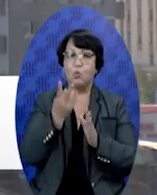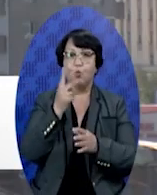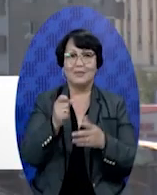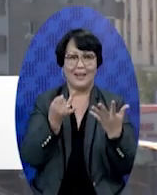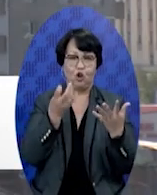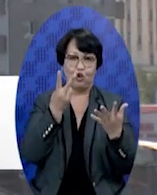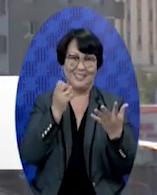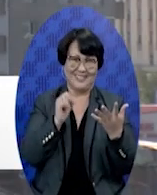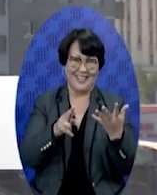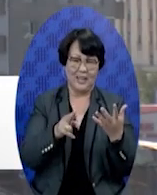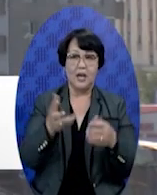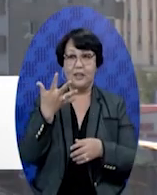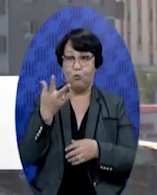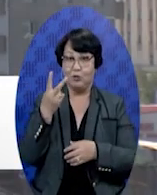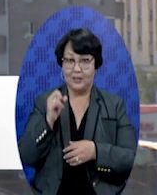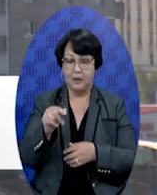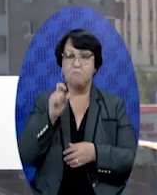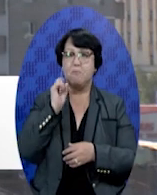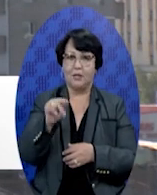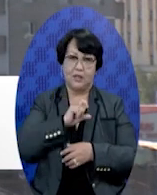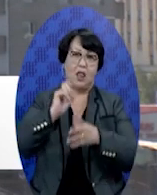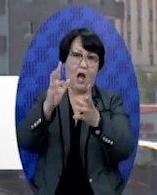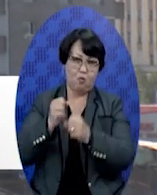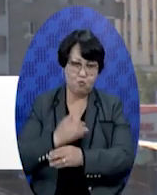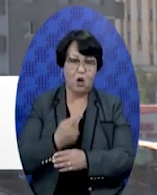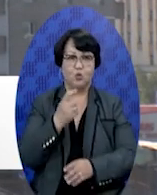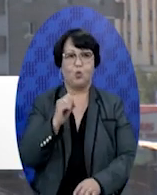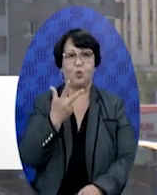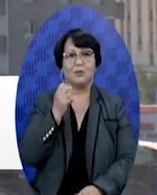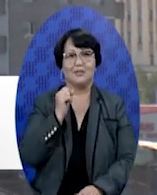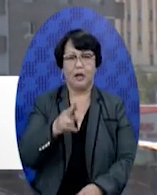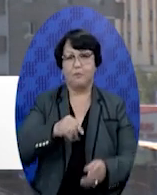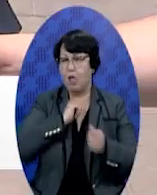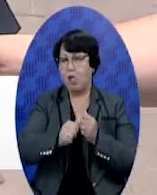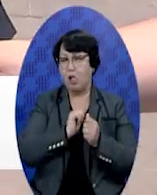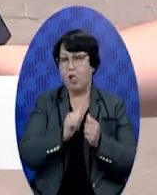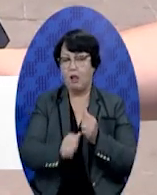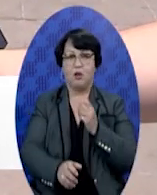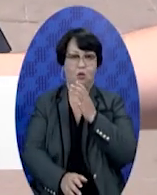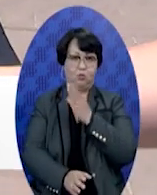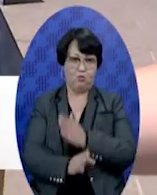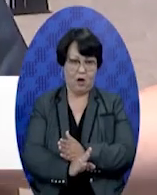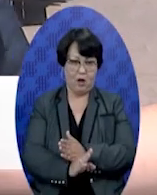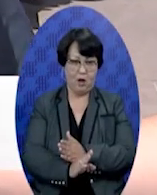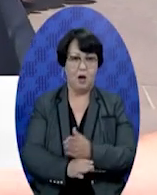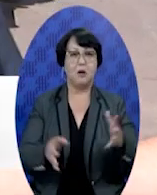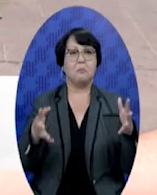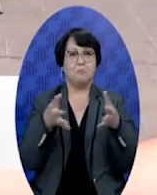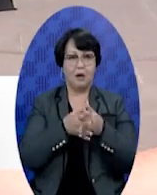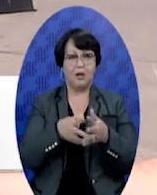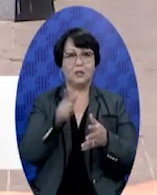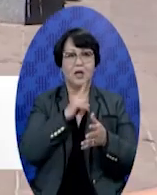сая төгрөгийг банкнаас зээлжээ. Одоогоор 103 сая төгрөгийг төлсөн байна. Ипотекийн зээл авахд бол